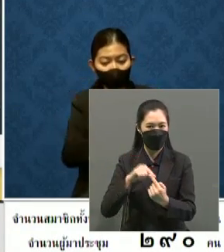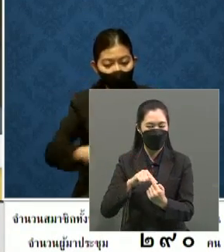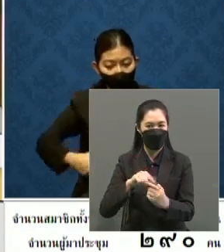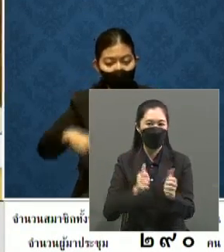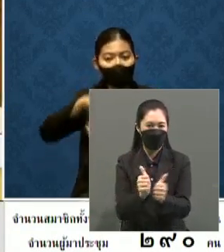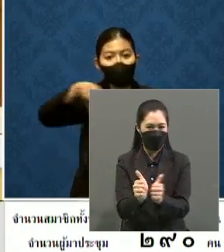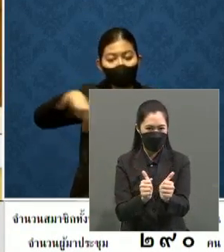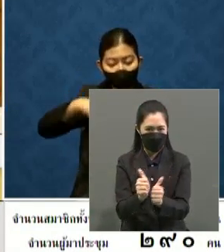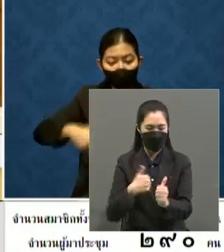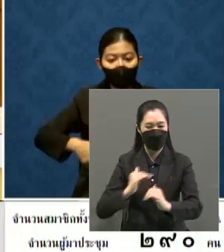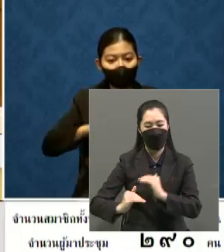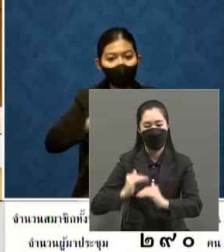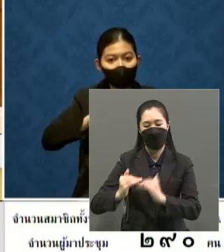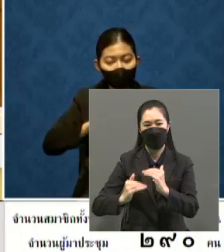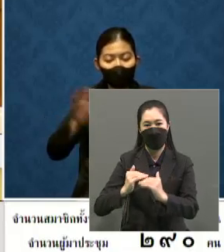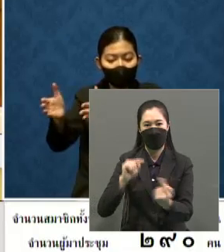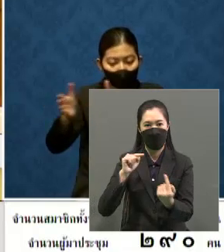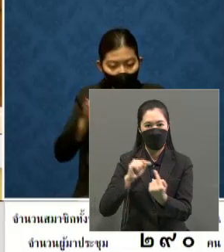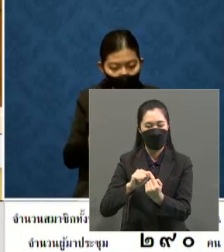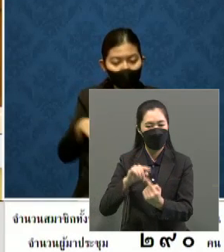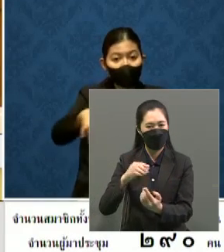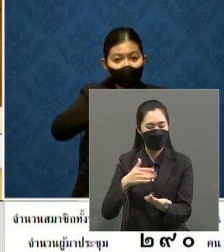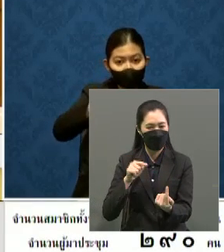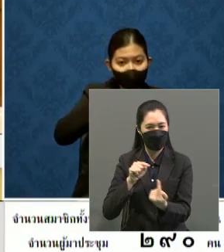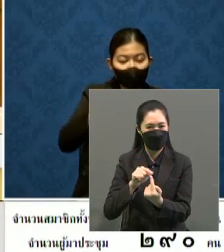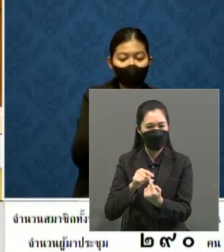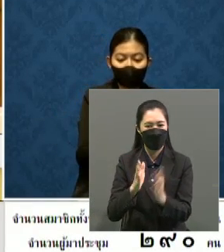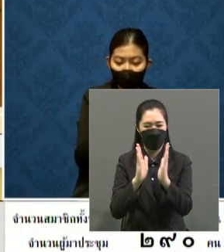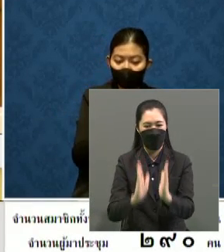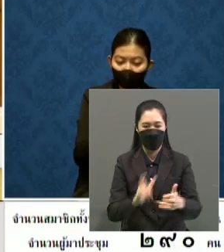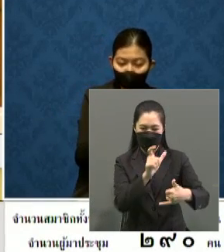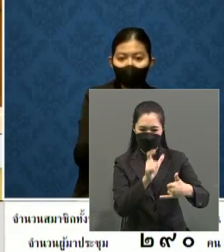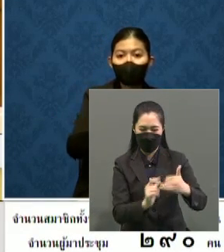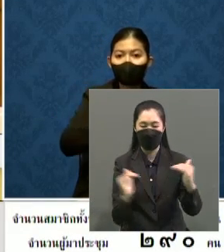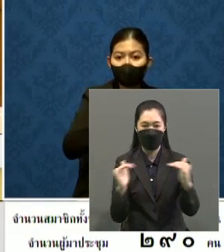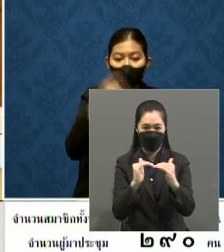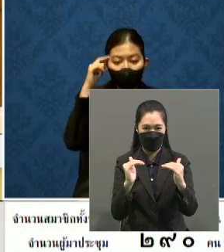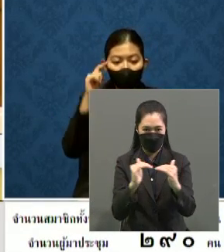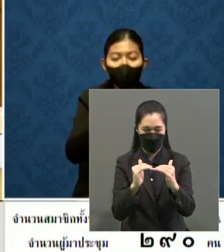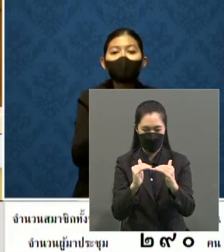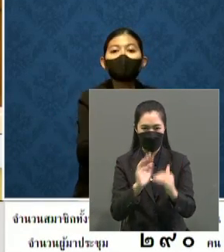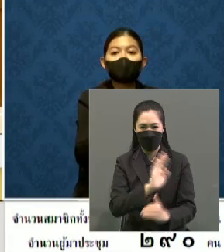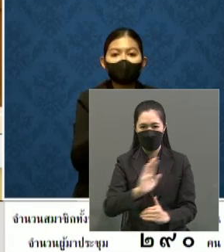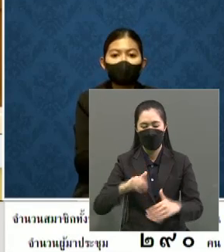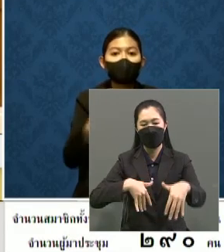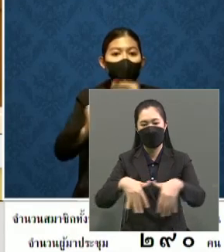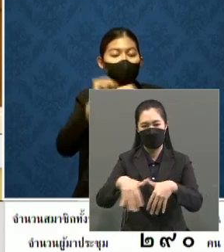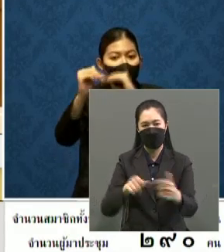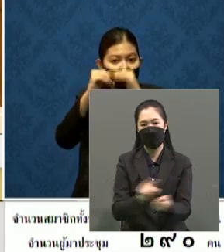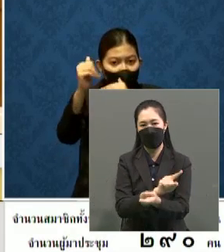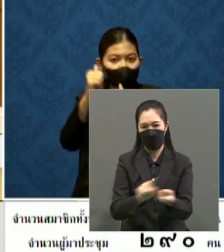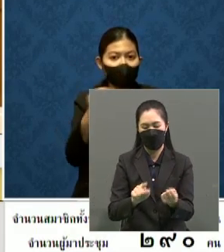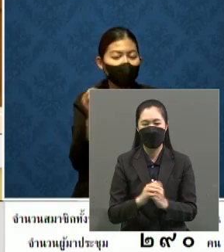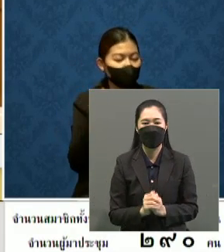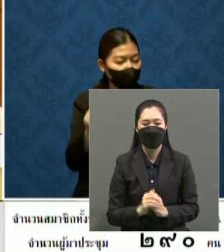แข่งขันการพัฒนาและเสริมสร้างศักยภาพคนการสร้างโอกาสความเสมอภาคและความเท่าเทียมกันทางสังคมการสร้